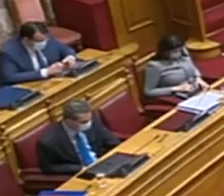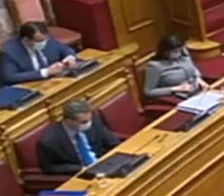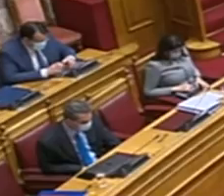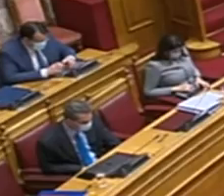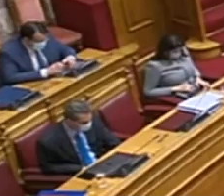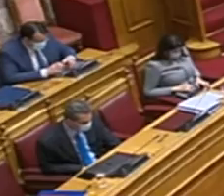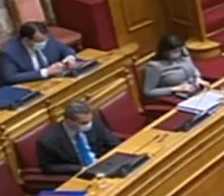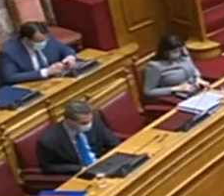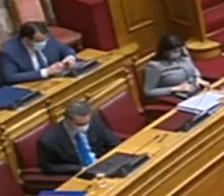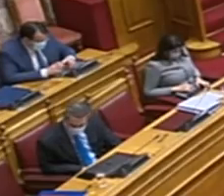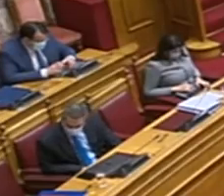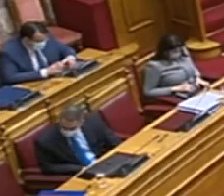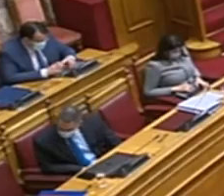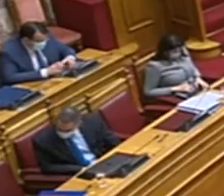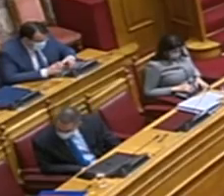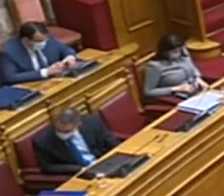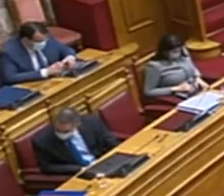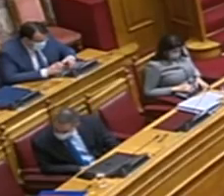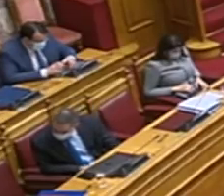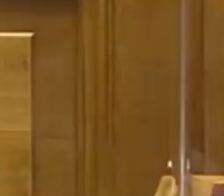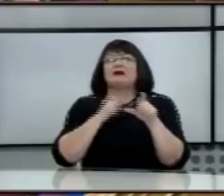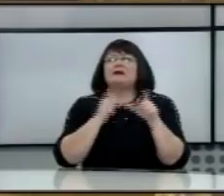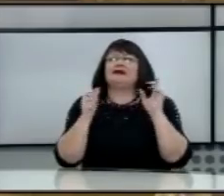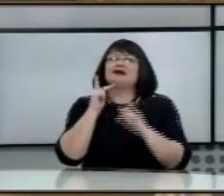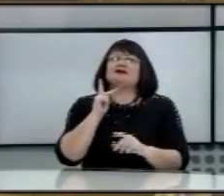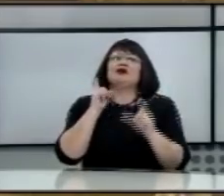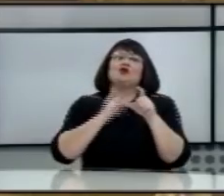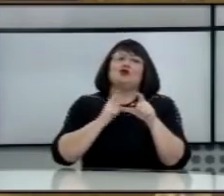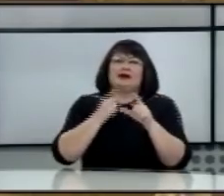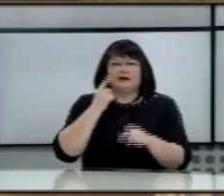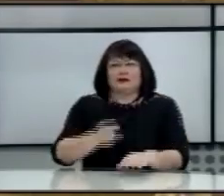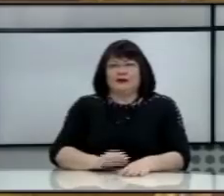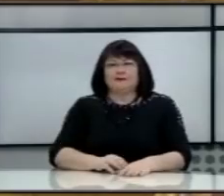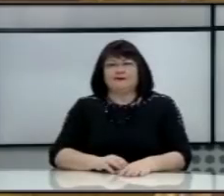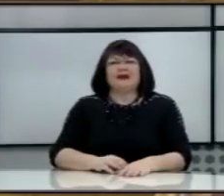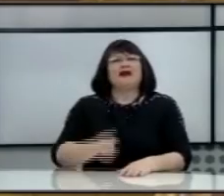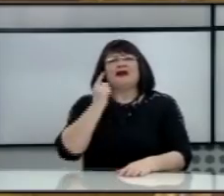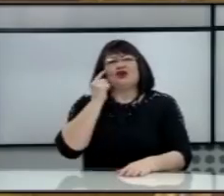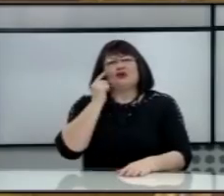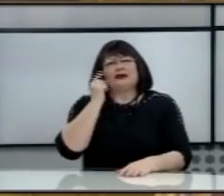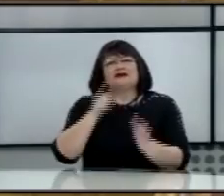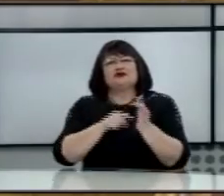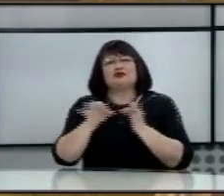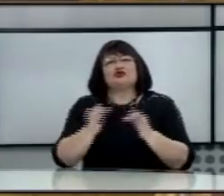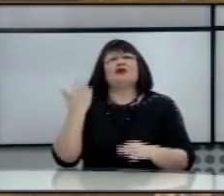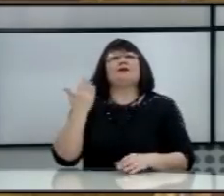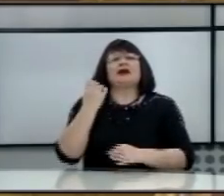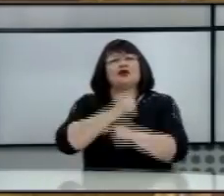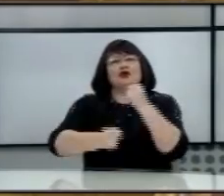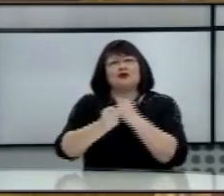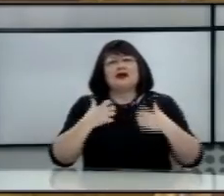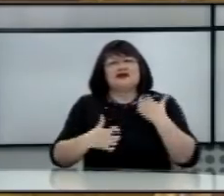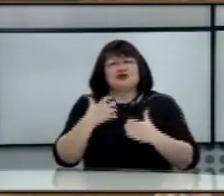αλλαγή κυβέρνησης θα τα καταργήσει όλα με έναν νόμο και ένα άρθρο, όπως ανησυχούσατε πριν μερικά